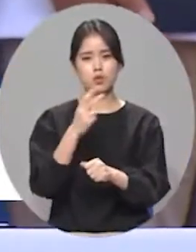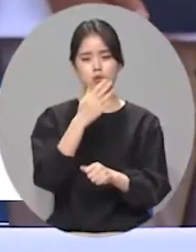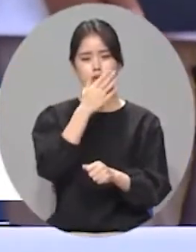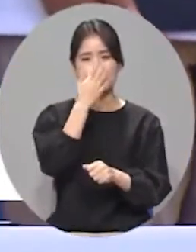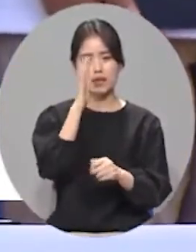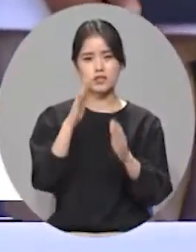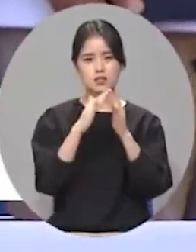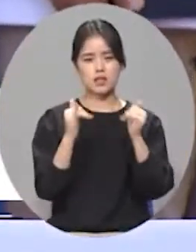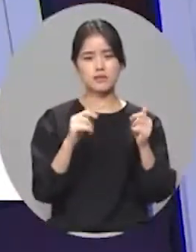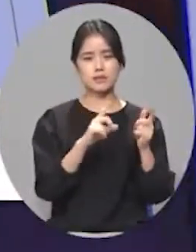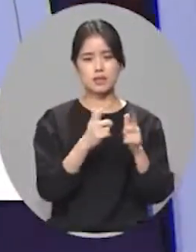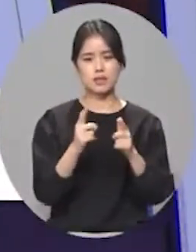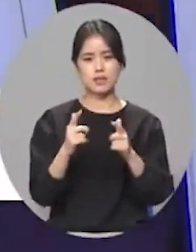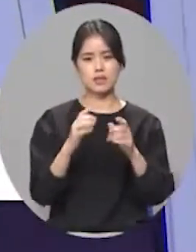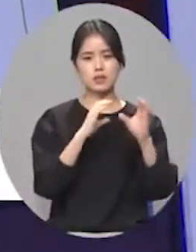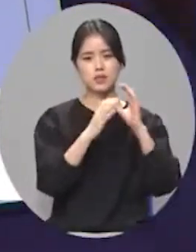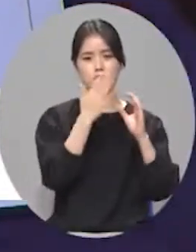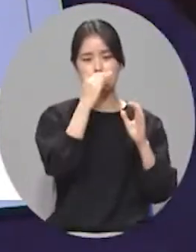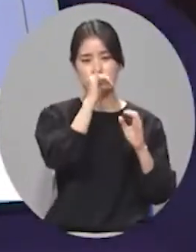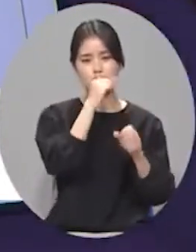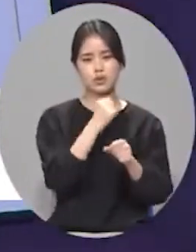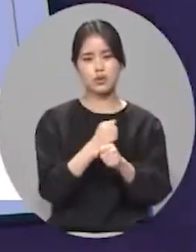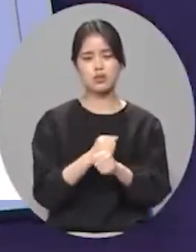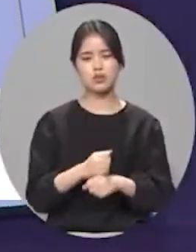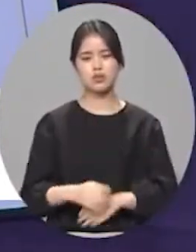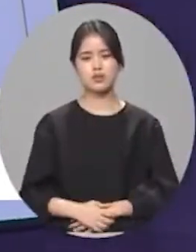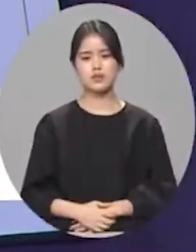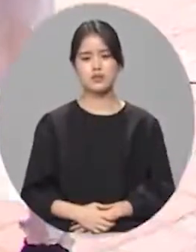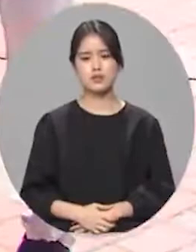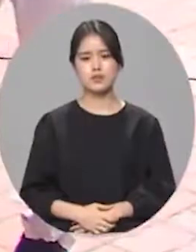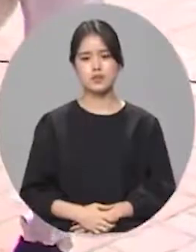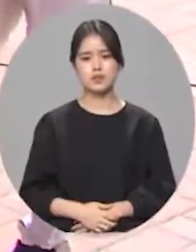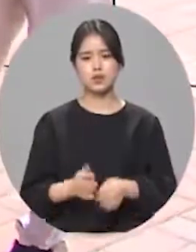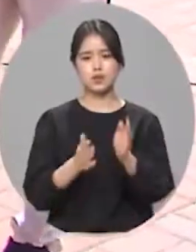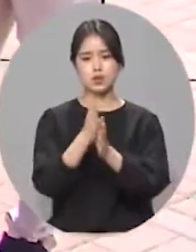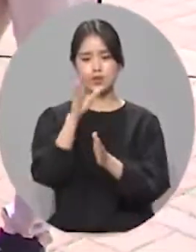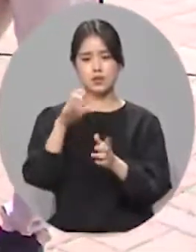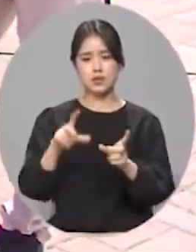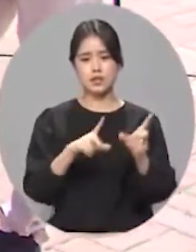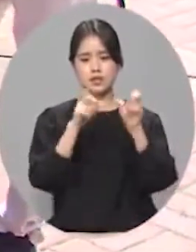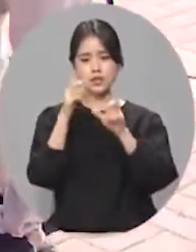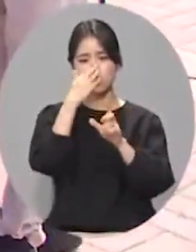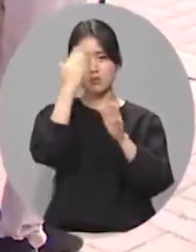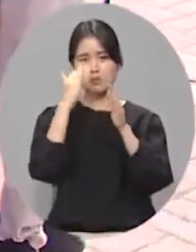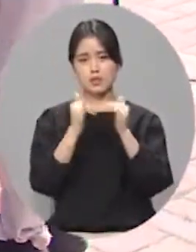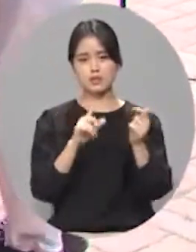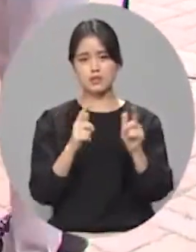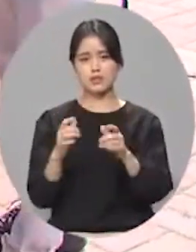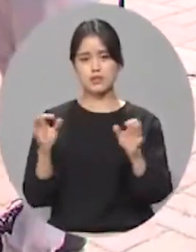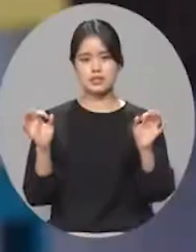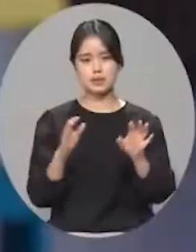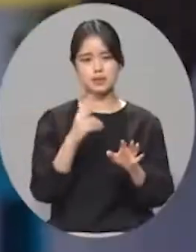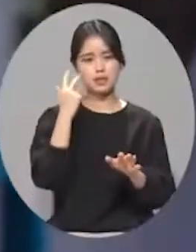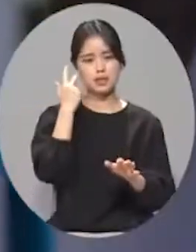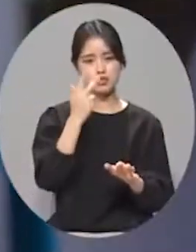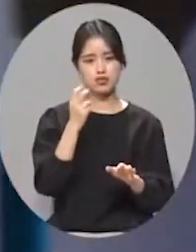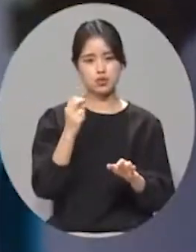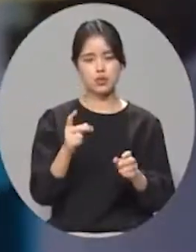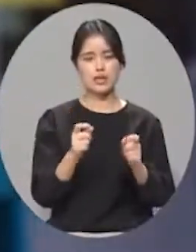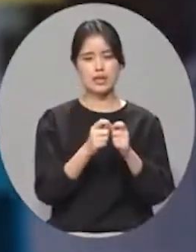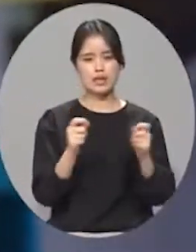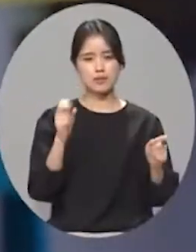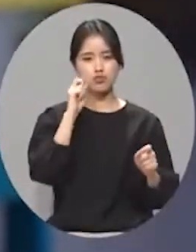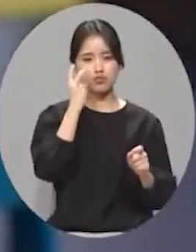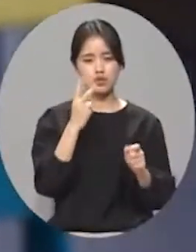이들끼리 새로운 네트워크를 형성할 수 있도록 하는 겁니다. 도시에서만 살아온 청년들은 짧게는 일주일, 길게는